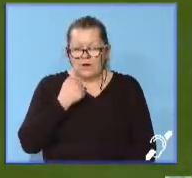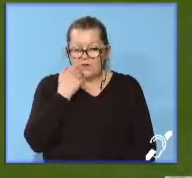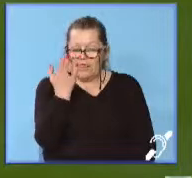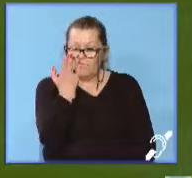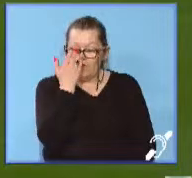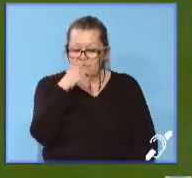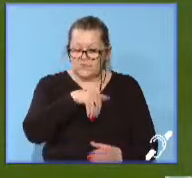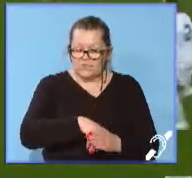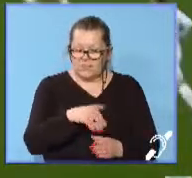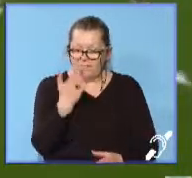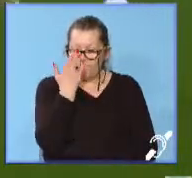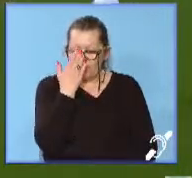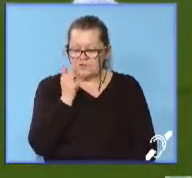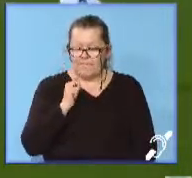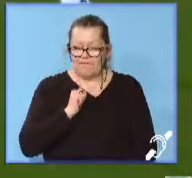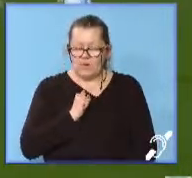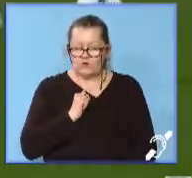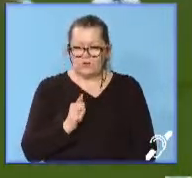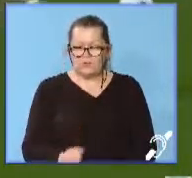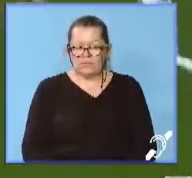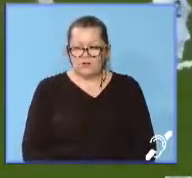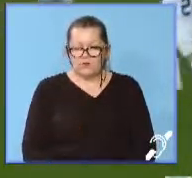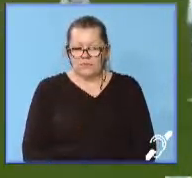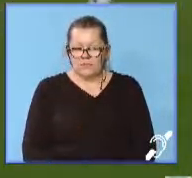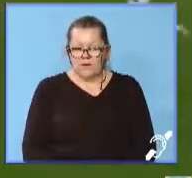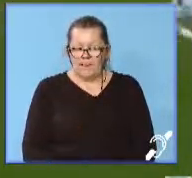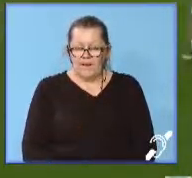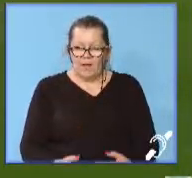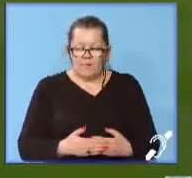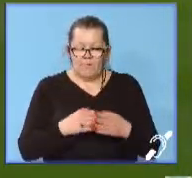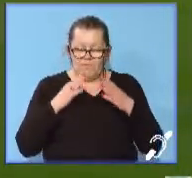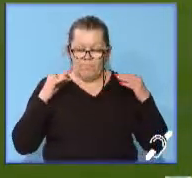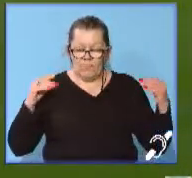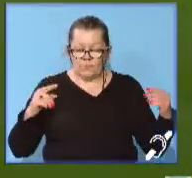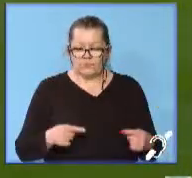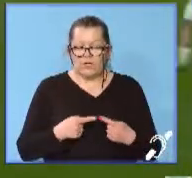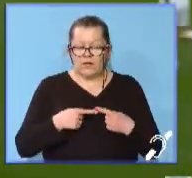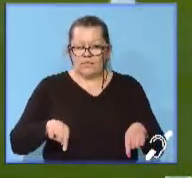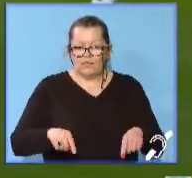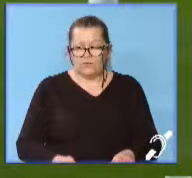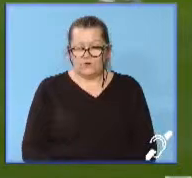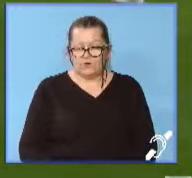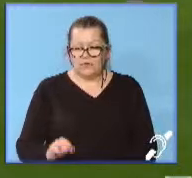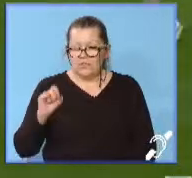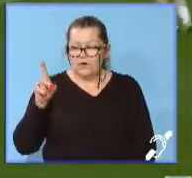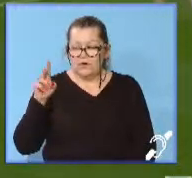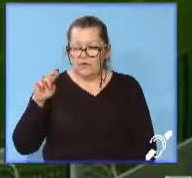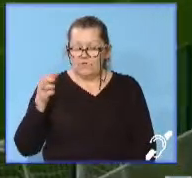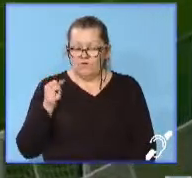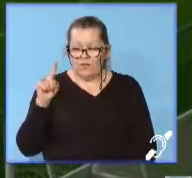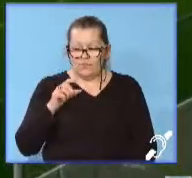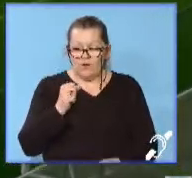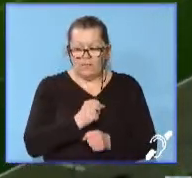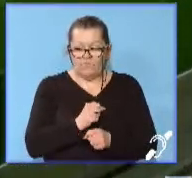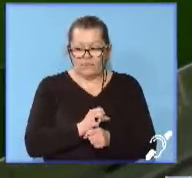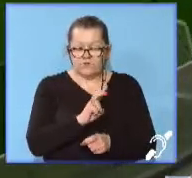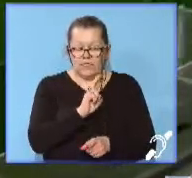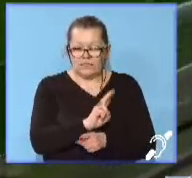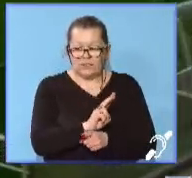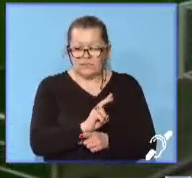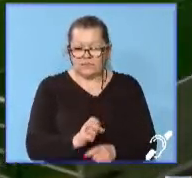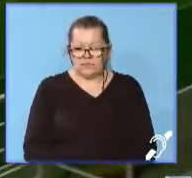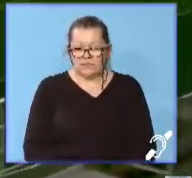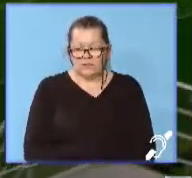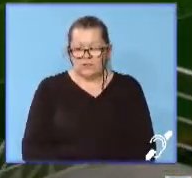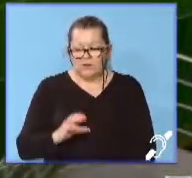aflat în poziție de Unu la unu cu portarul advers Cum ocaziile se răzbună spre finalul primei reprize Ivan a fost neatent într un duel aproape de mijlocul terenului